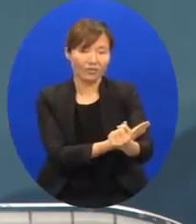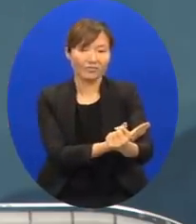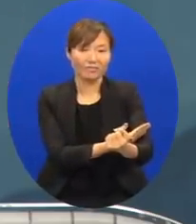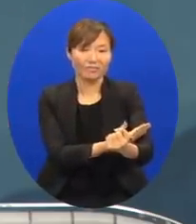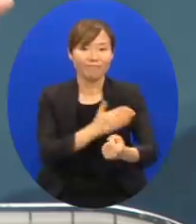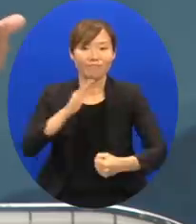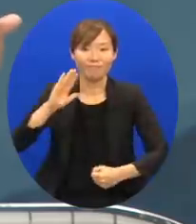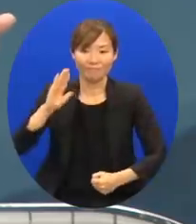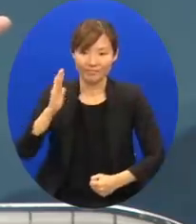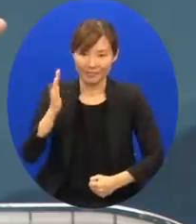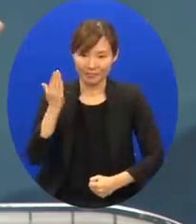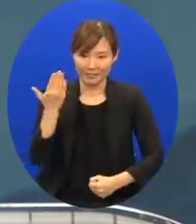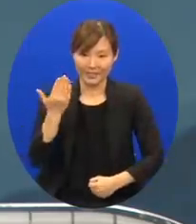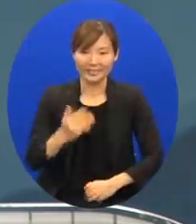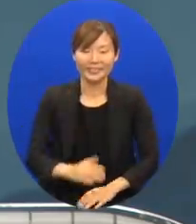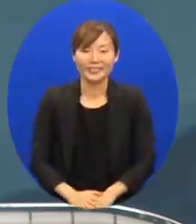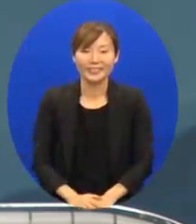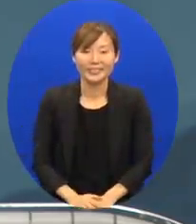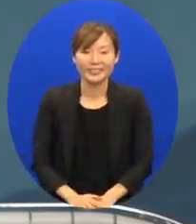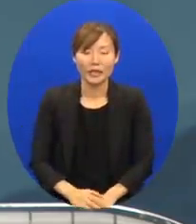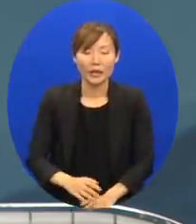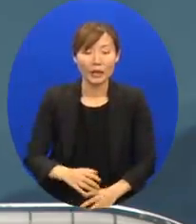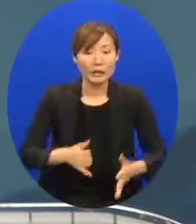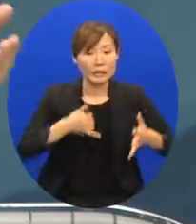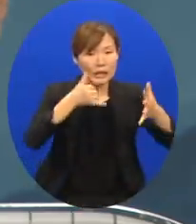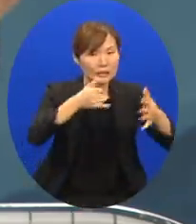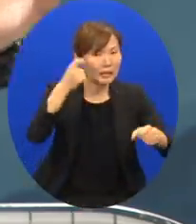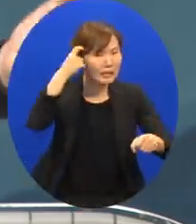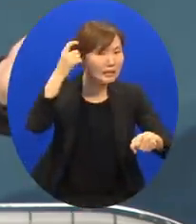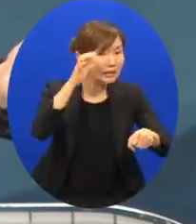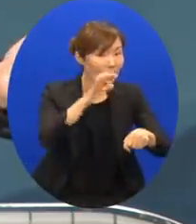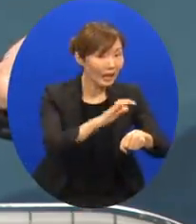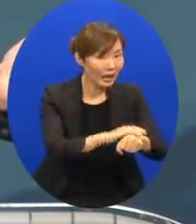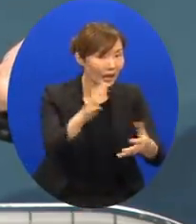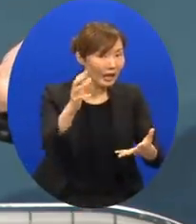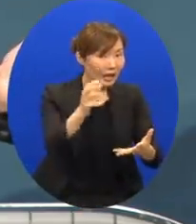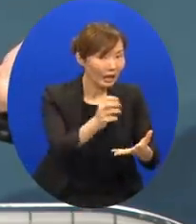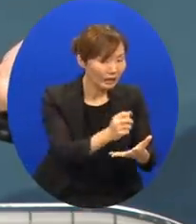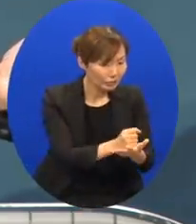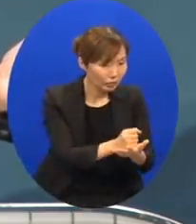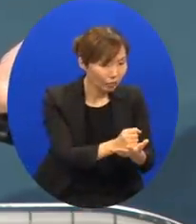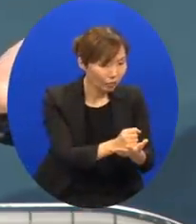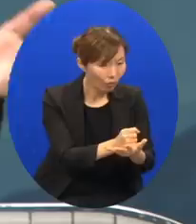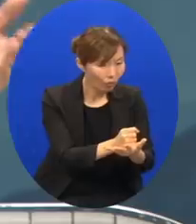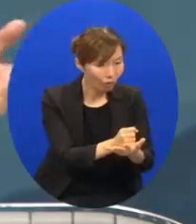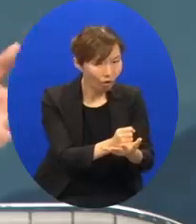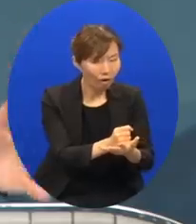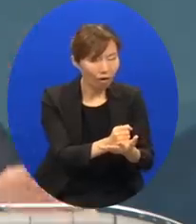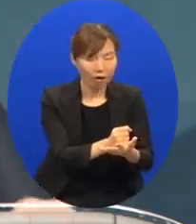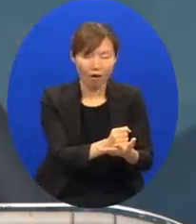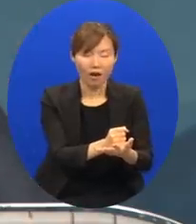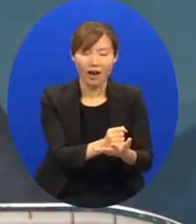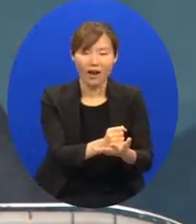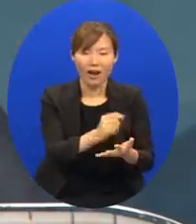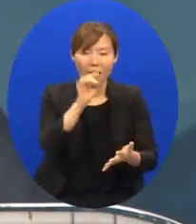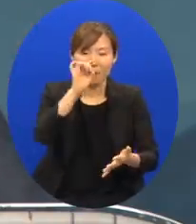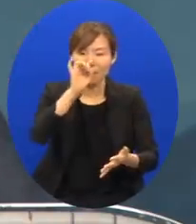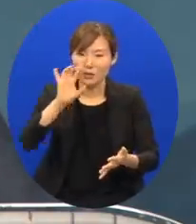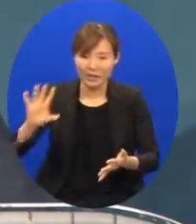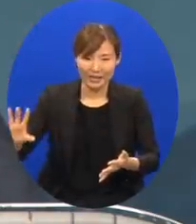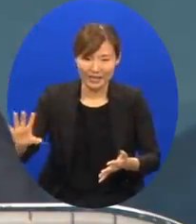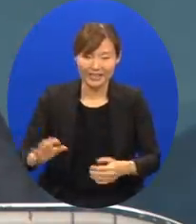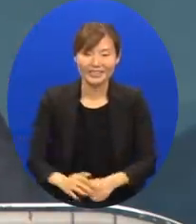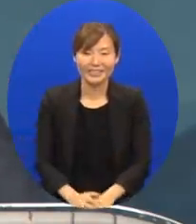세상의 지혜로는 도저히 알 수 없는 것이 하나님의 지혜입니다 7절에 우리는